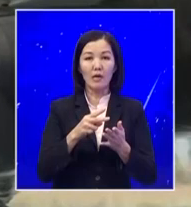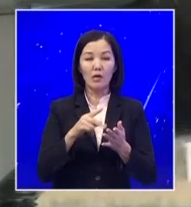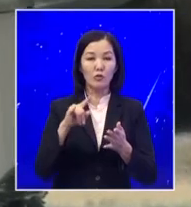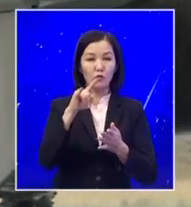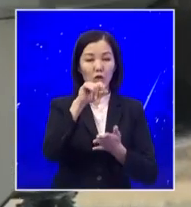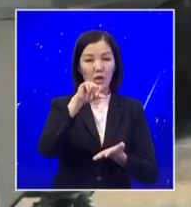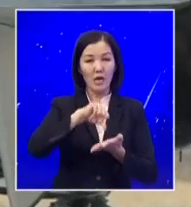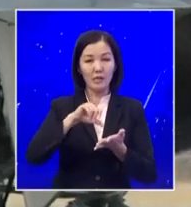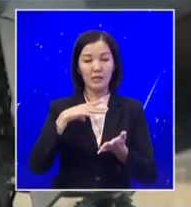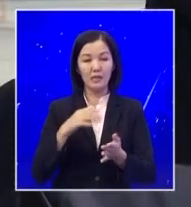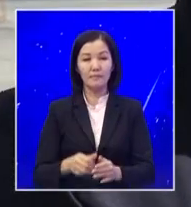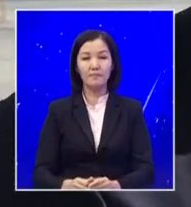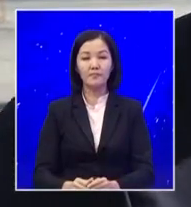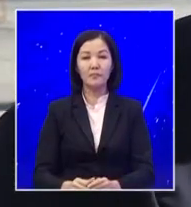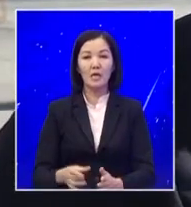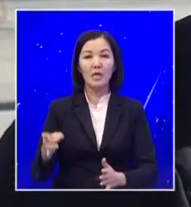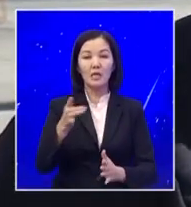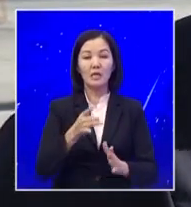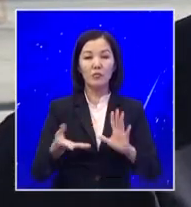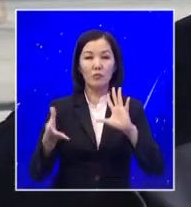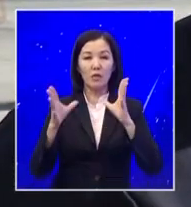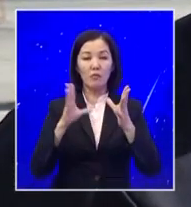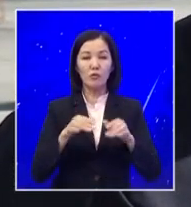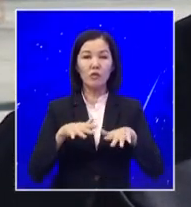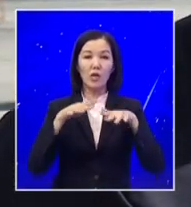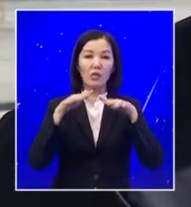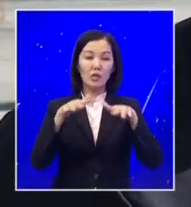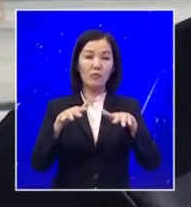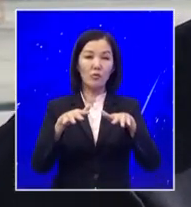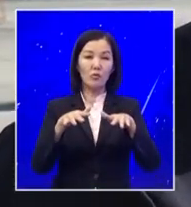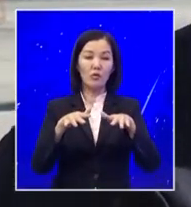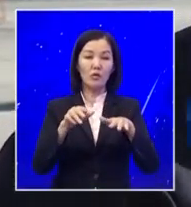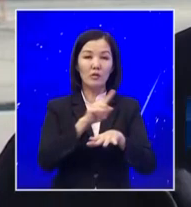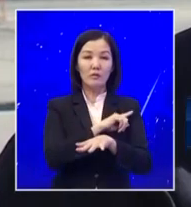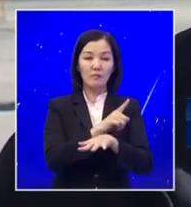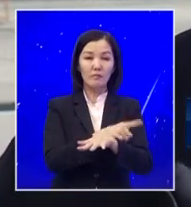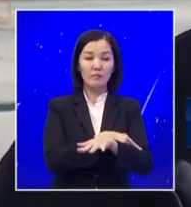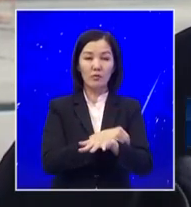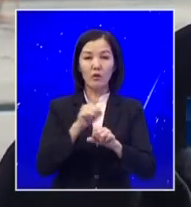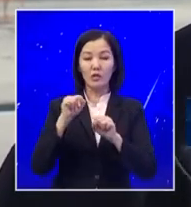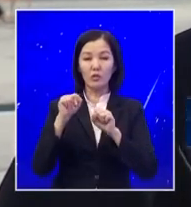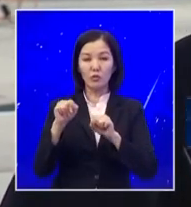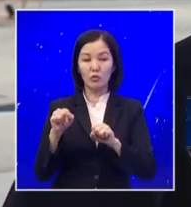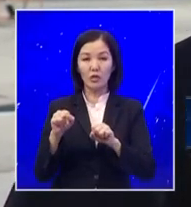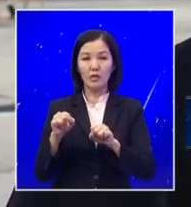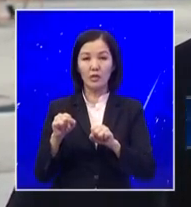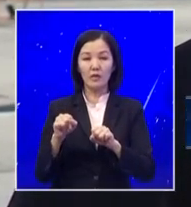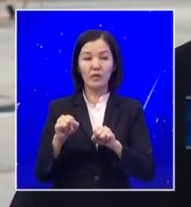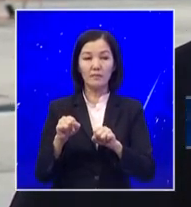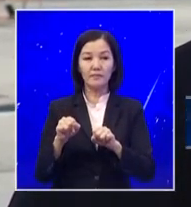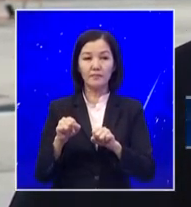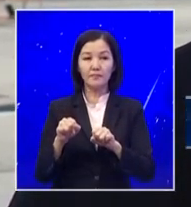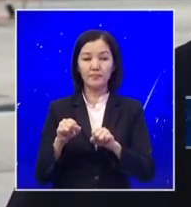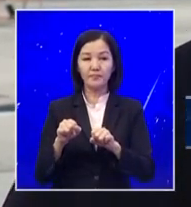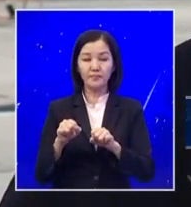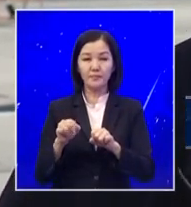жұмылдырылды. Бізде республика деңгейінде әуе шабуылына қарсы қорғаныс күштеріне, әуе қорғаныс күштеріне бірге